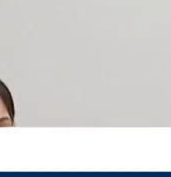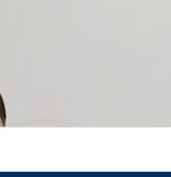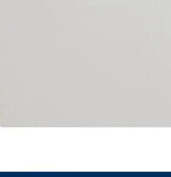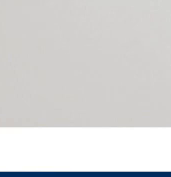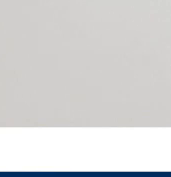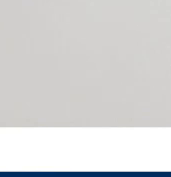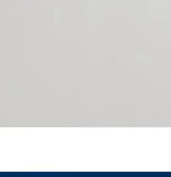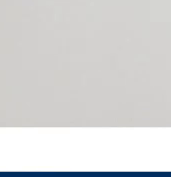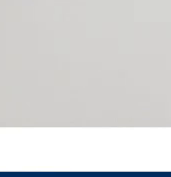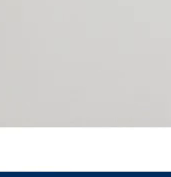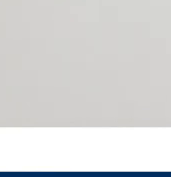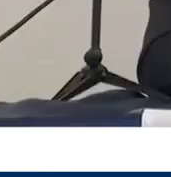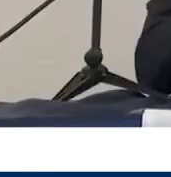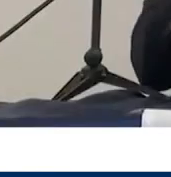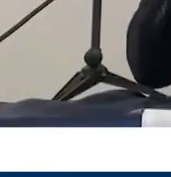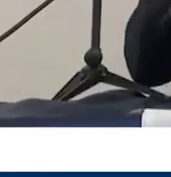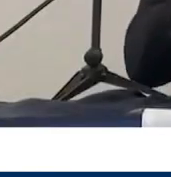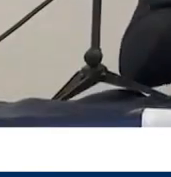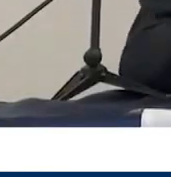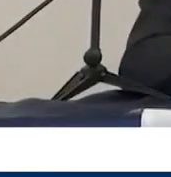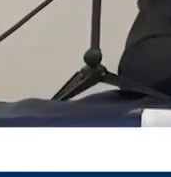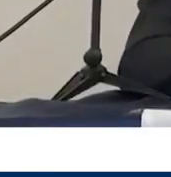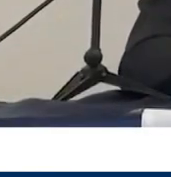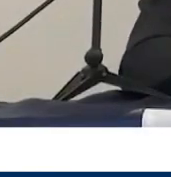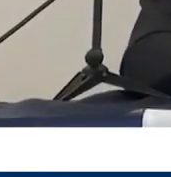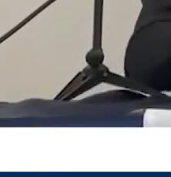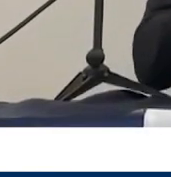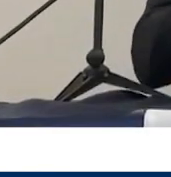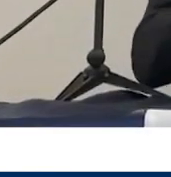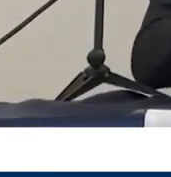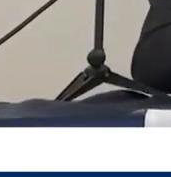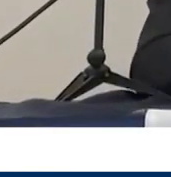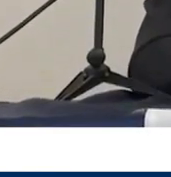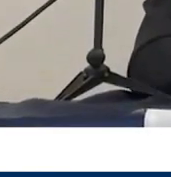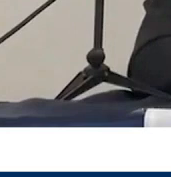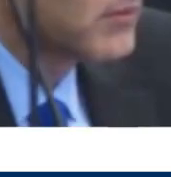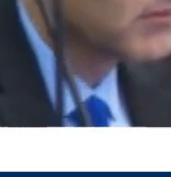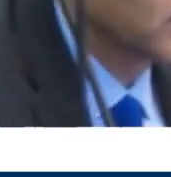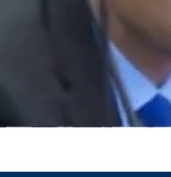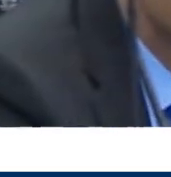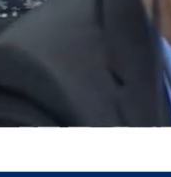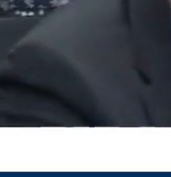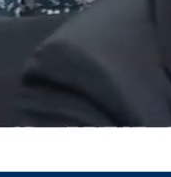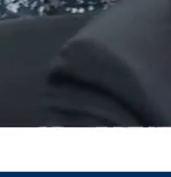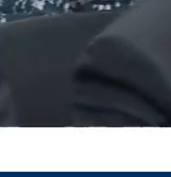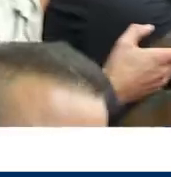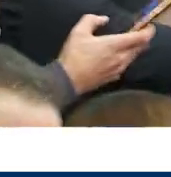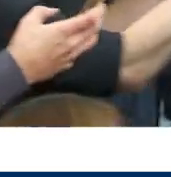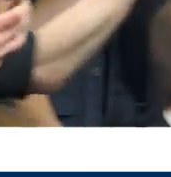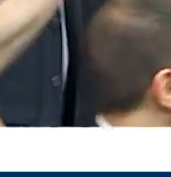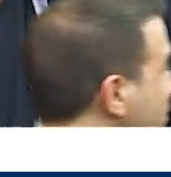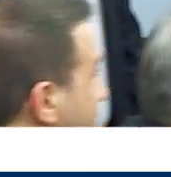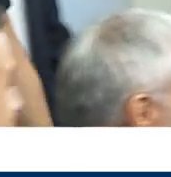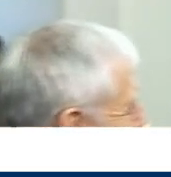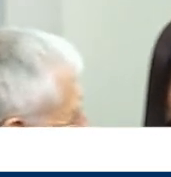מתווה כהנא, ללא תיאום עם יושב ראש המפלגה גנץ, חבר הכנסת כהנא פרסם מתווה כולל הקמת ממשלה שמפלגתו יחד עם הליכוד ויש עתיד תחת